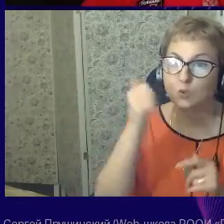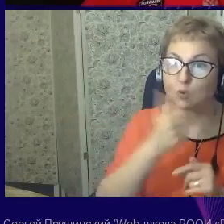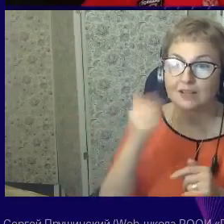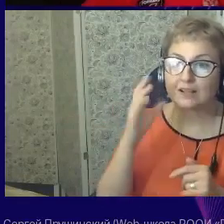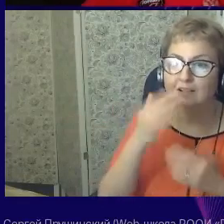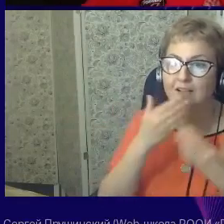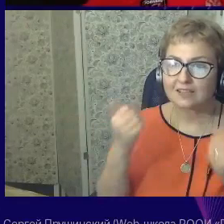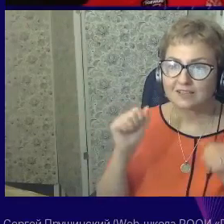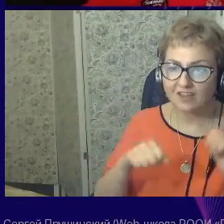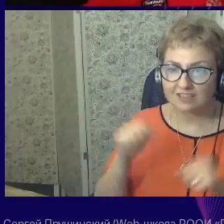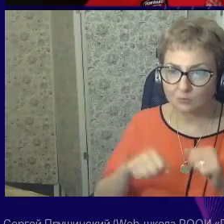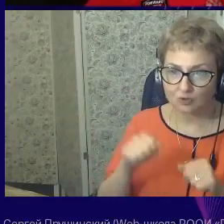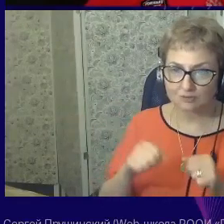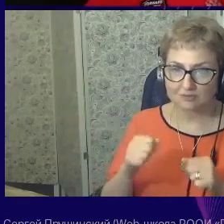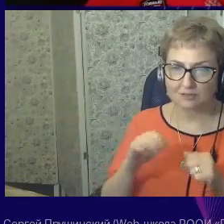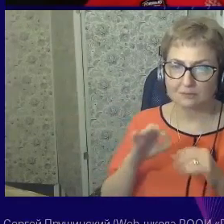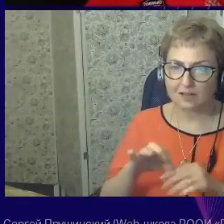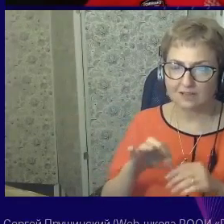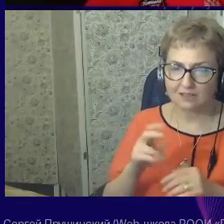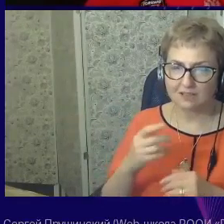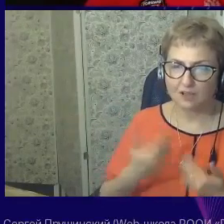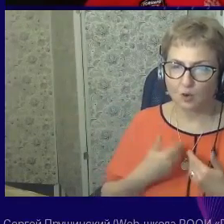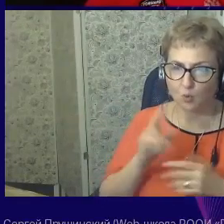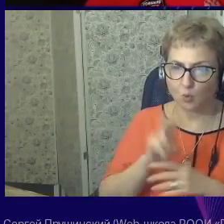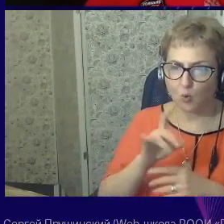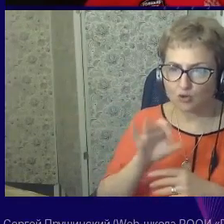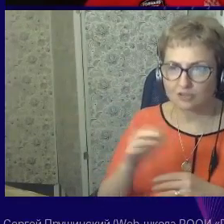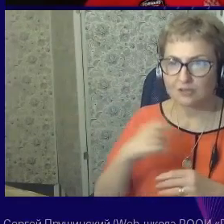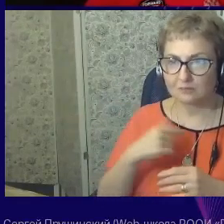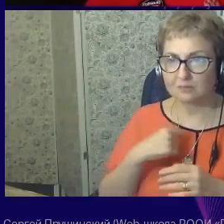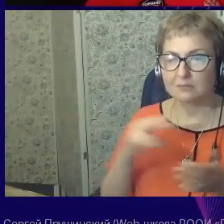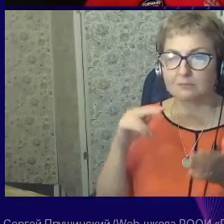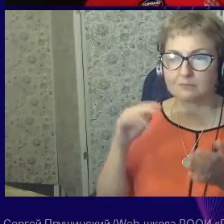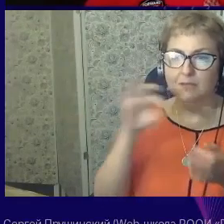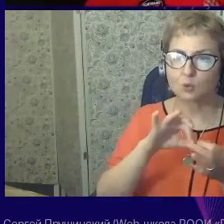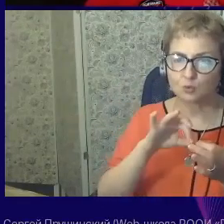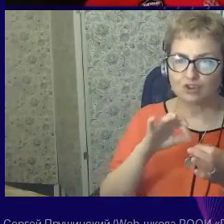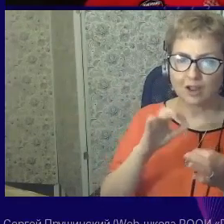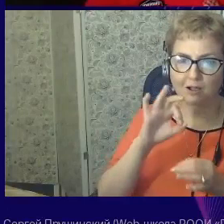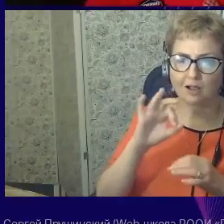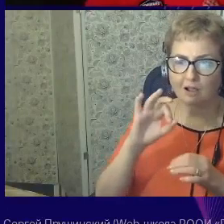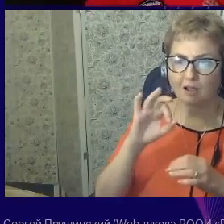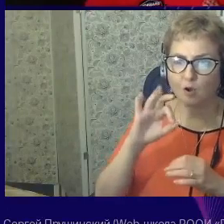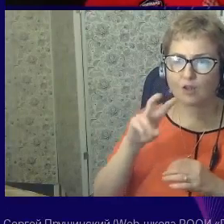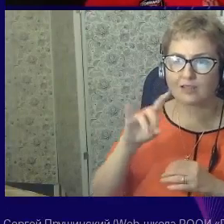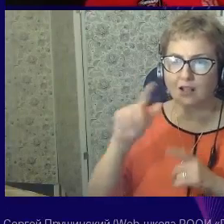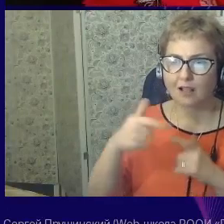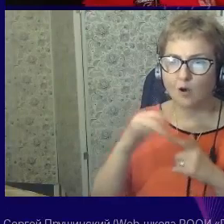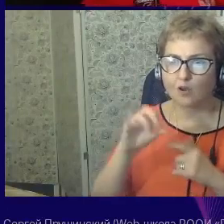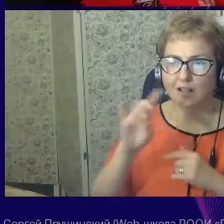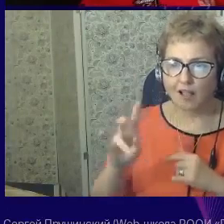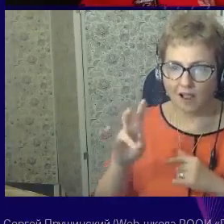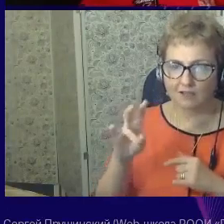нет возможности пройти очные тренировки, мы подключаем ребят к онлайн-занятиям.